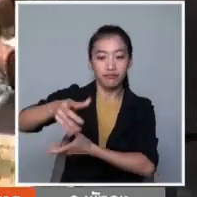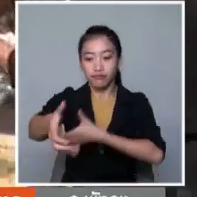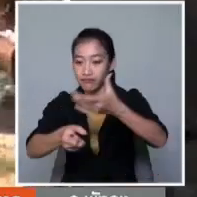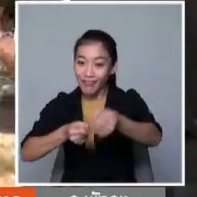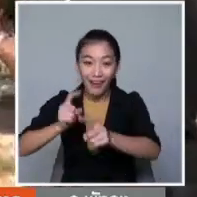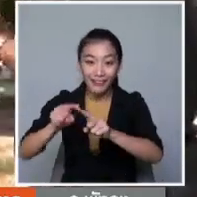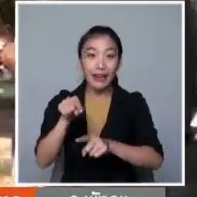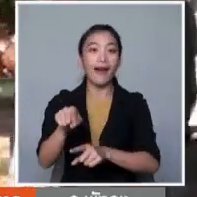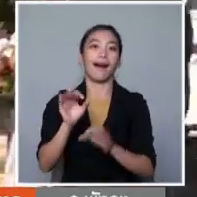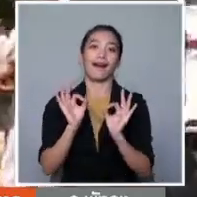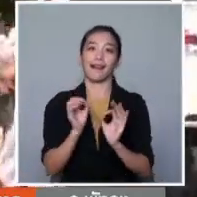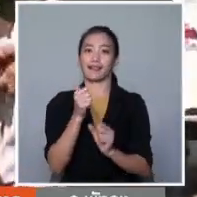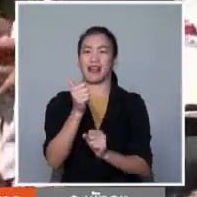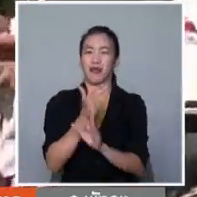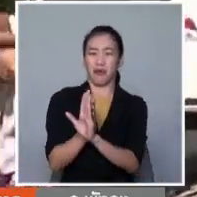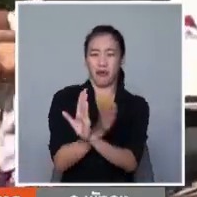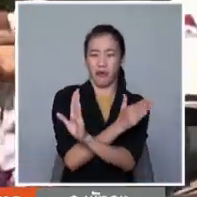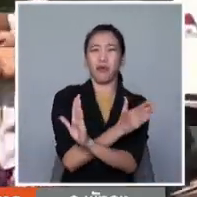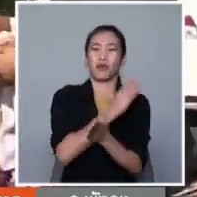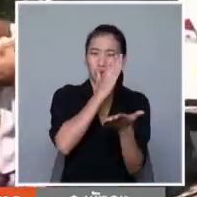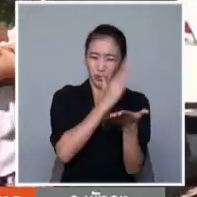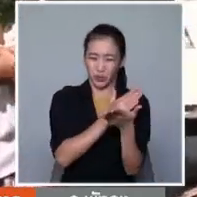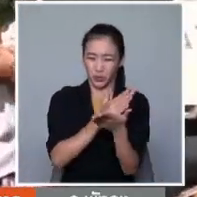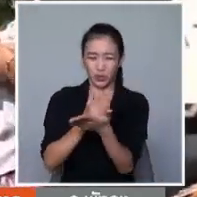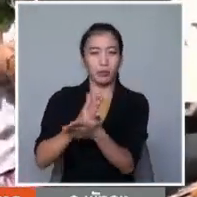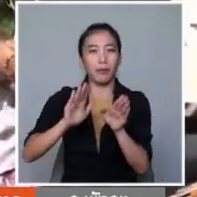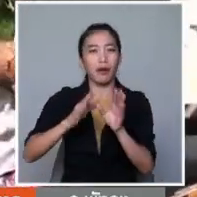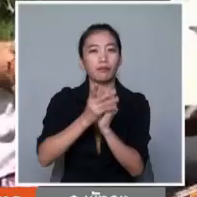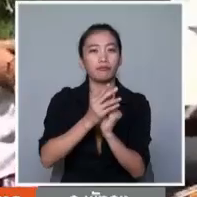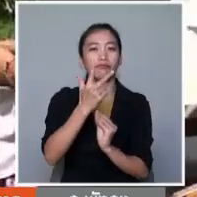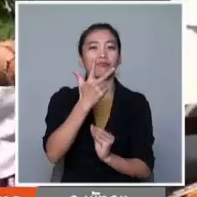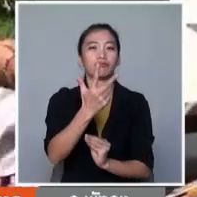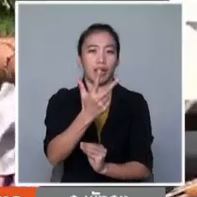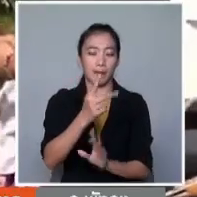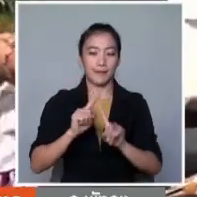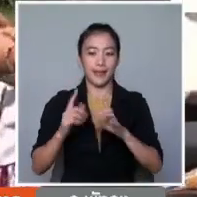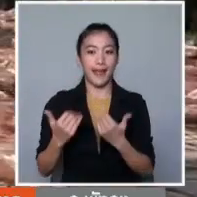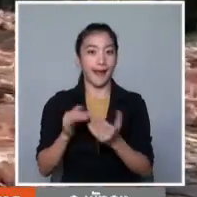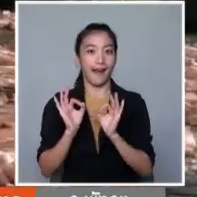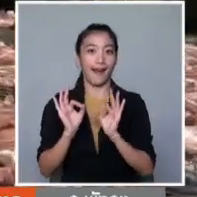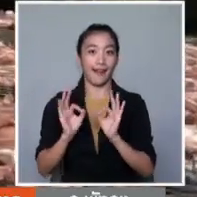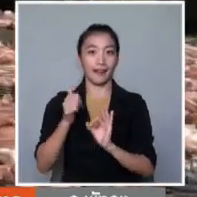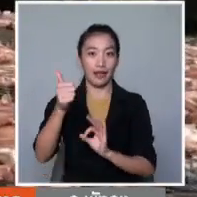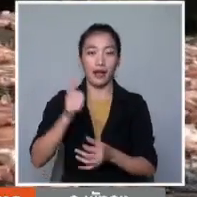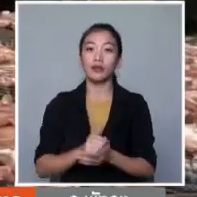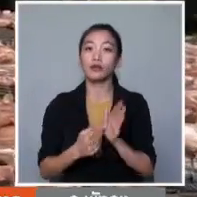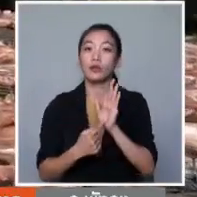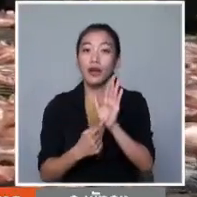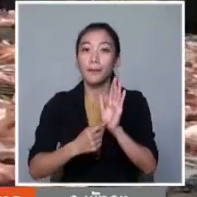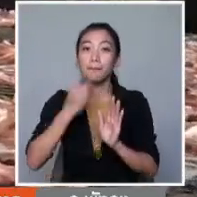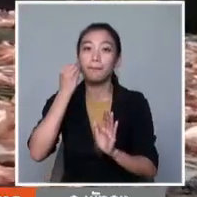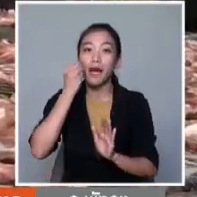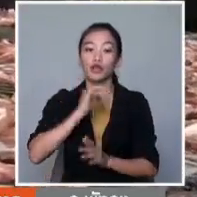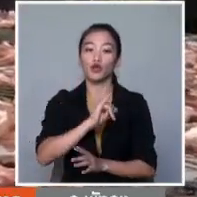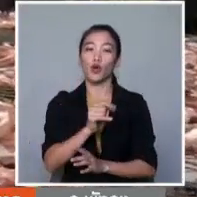ครั้งหนึ่งหลังจากที่ต้องหยุดไปนานกว่า3สัปดาห์ค่ะโดยเฉพาะชาวบ้านที่บ้านจองถนนตำบลเขาชัยสนประ